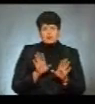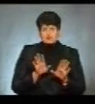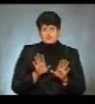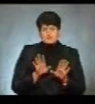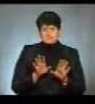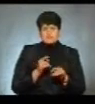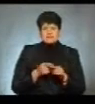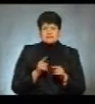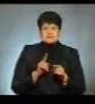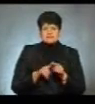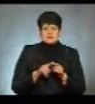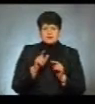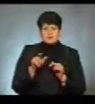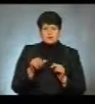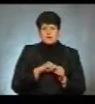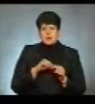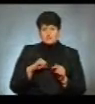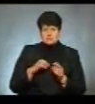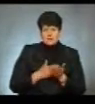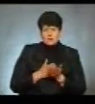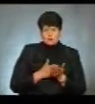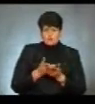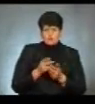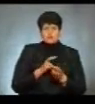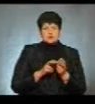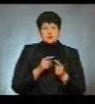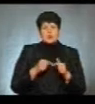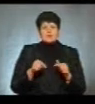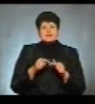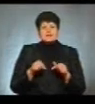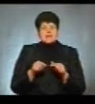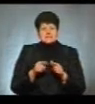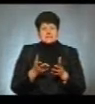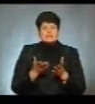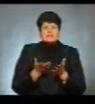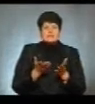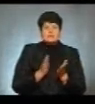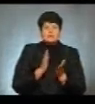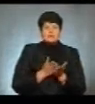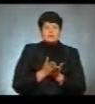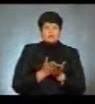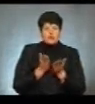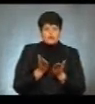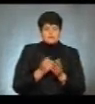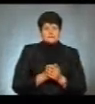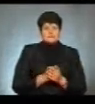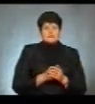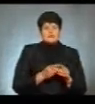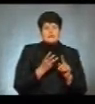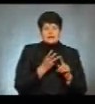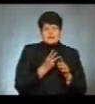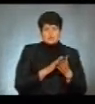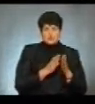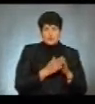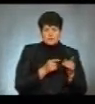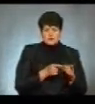Це мешканці будуть або самі обслуговувати, або шукати організації сертифіковані, які можуть це обслуговувати. Третім договором це